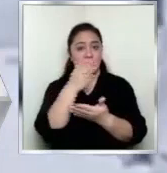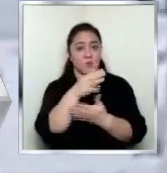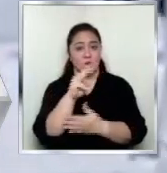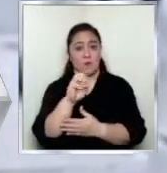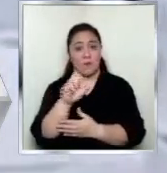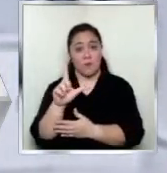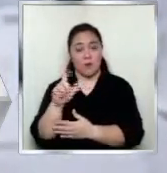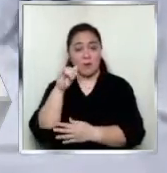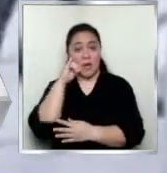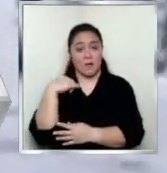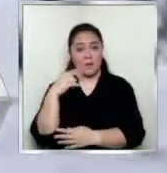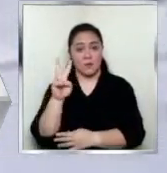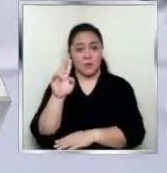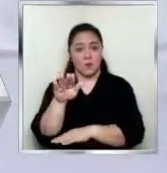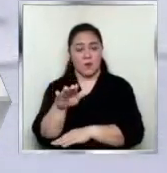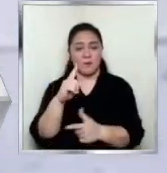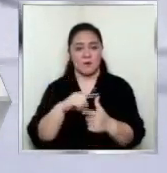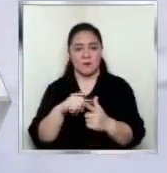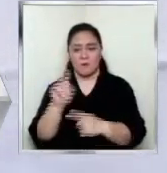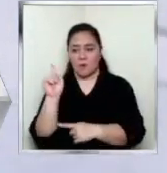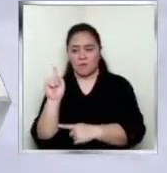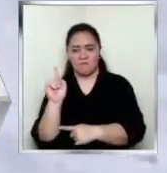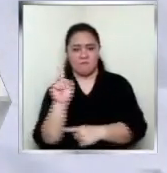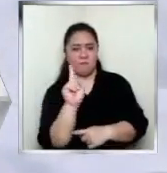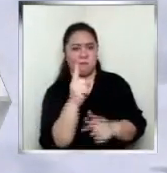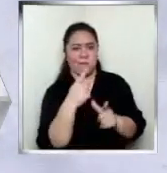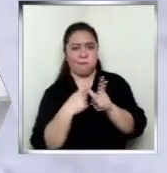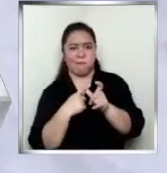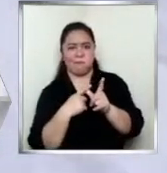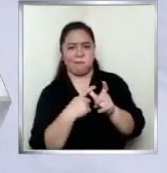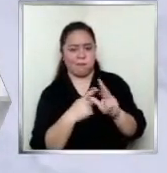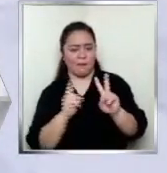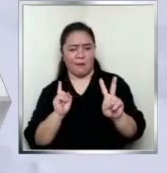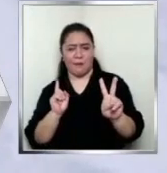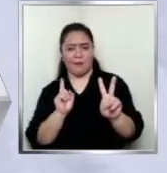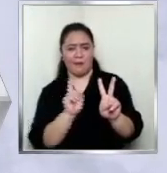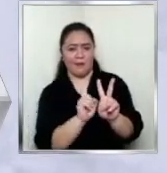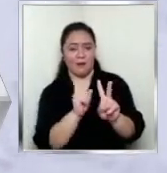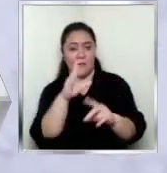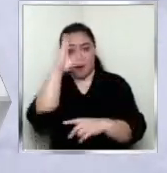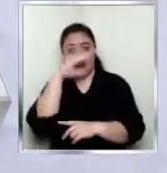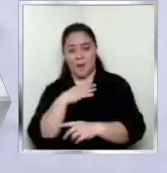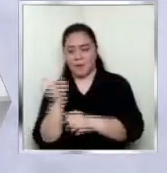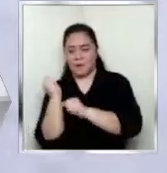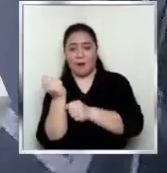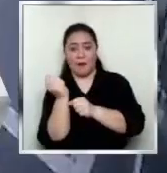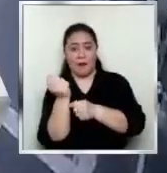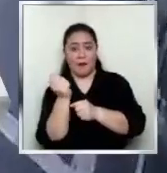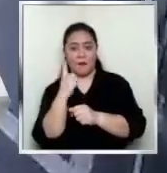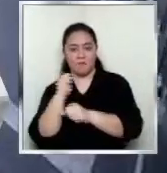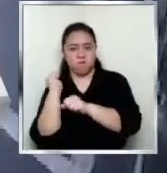kahapon. Nang biglang habulin sila ng isang hindi pa nakikilalang lalaki na may hawak na baseball bat na akmang ihahataw sa